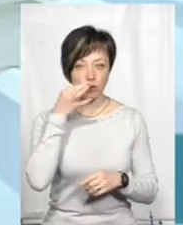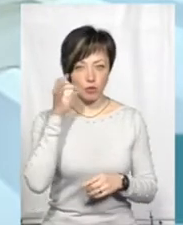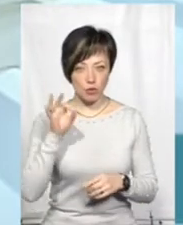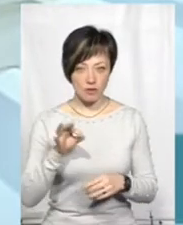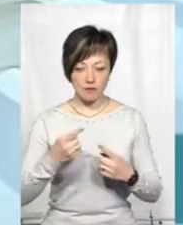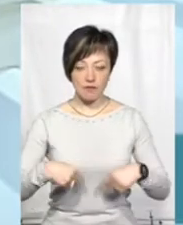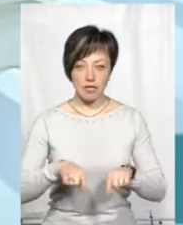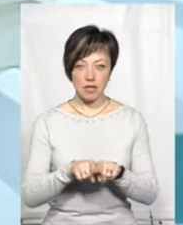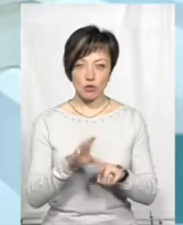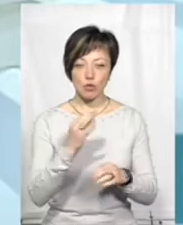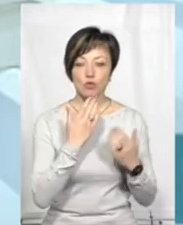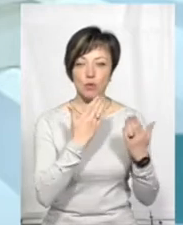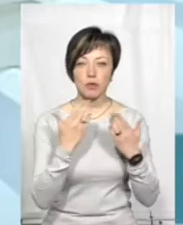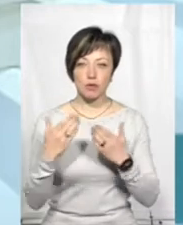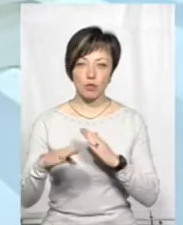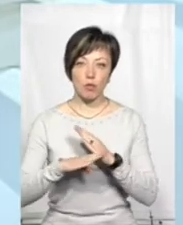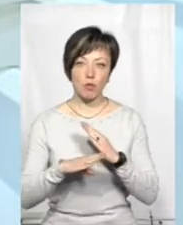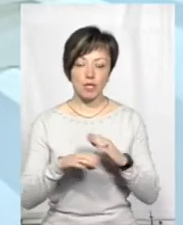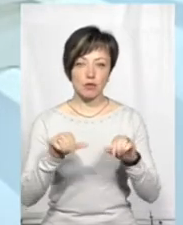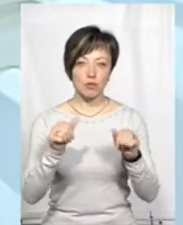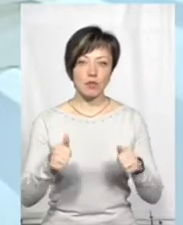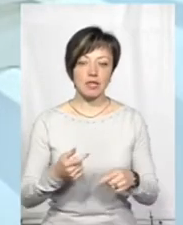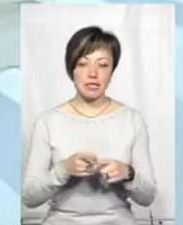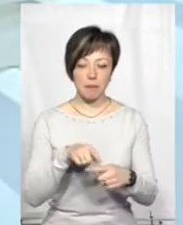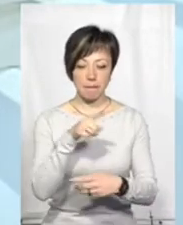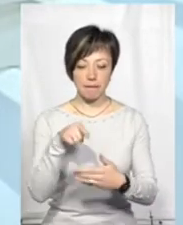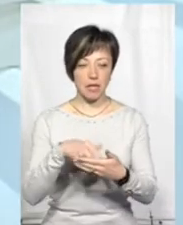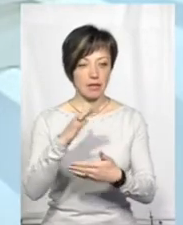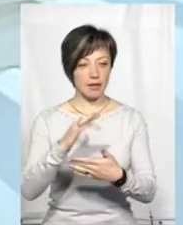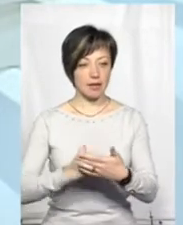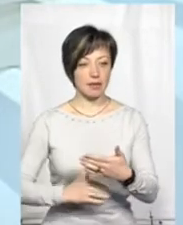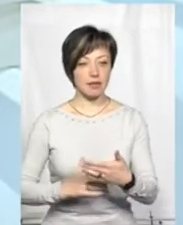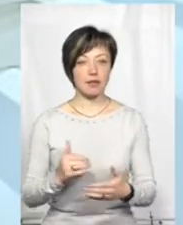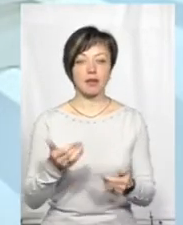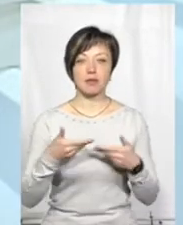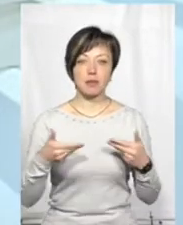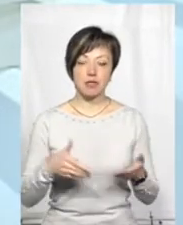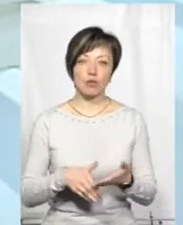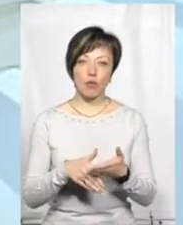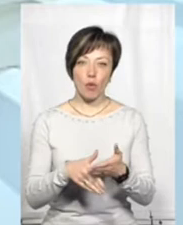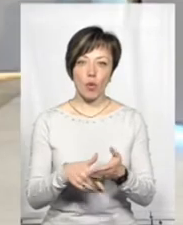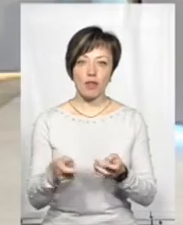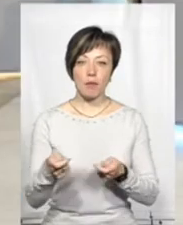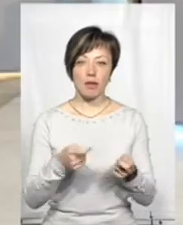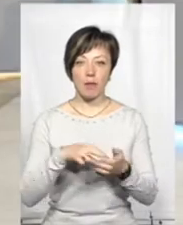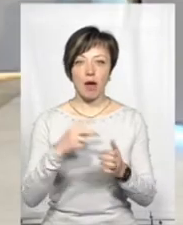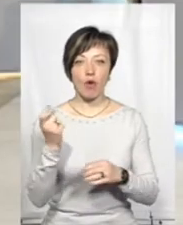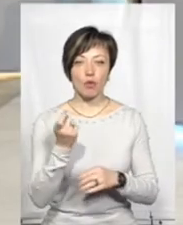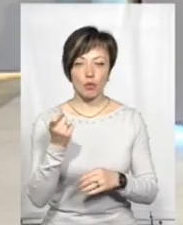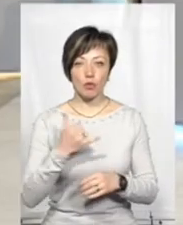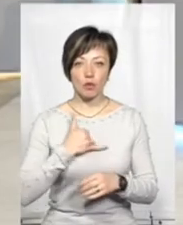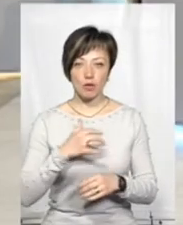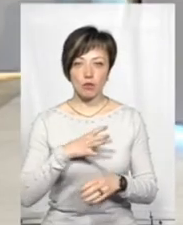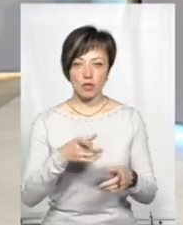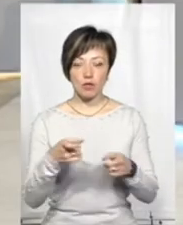в сфері соціології. Вони нам допомогли сформувати ці питання. І ми за допомогою Департаменту економіки, у нас